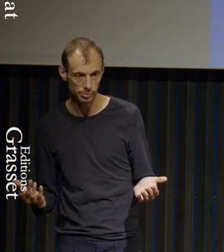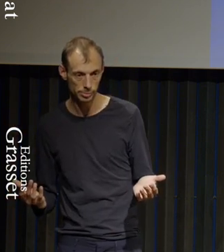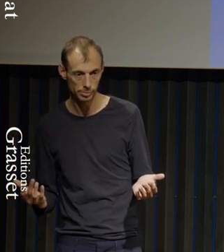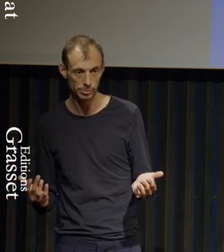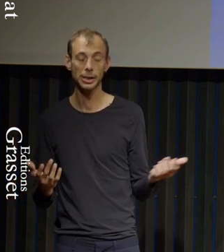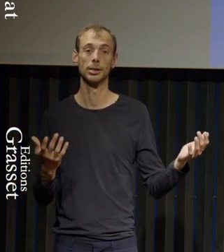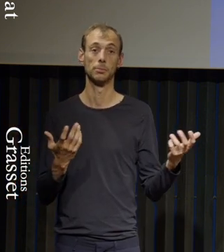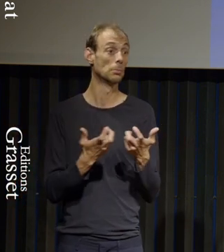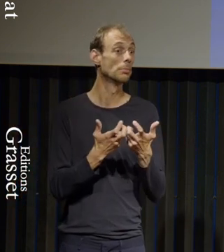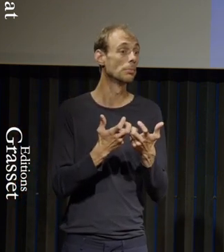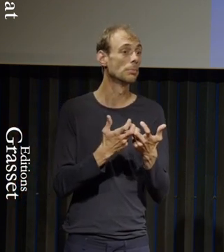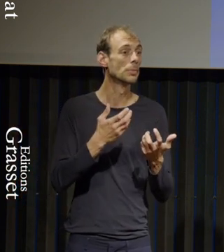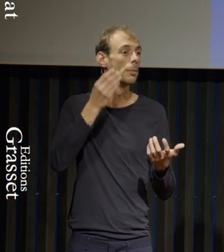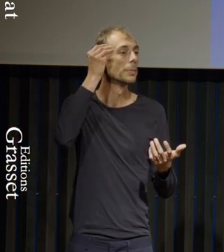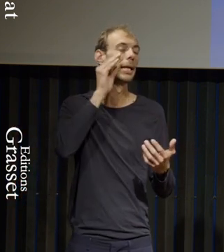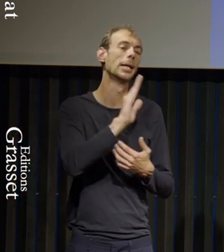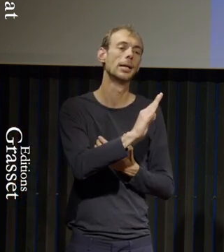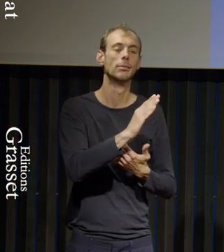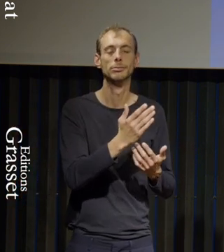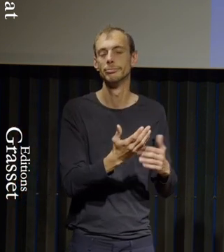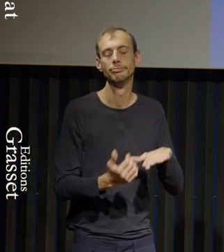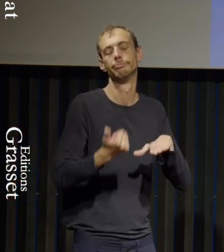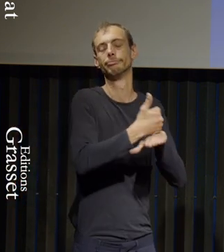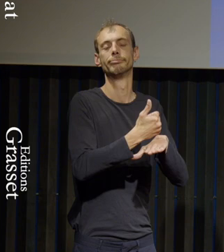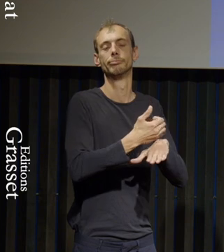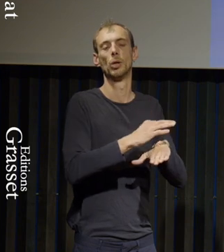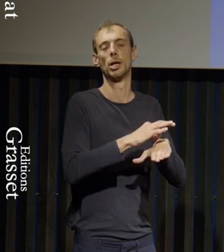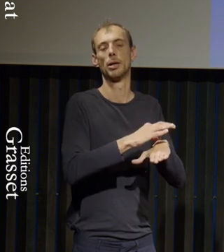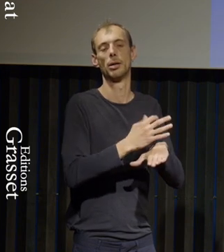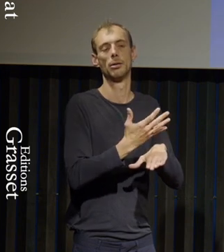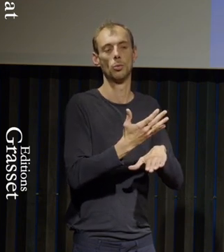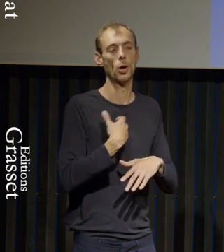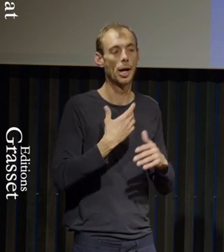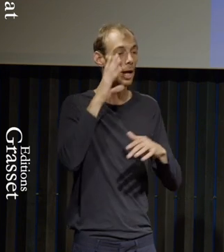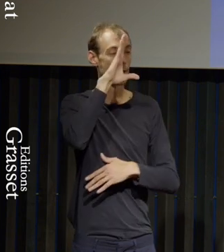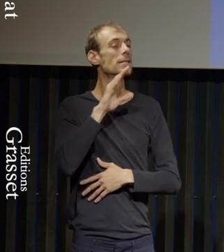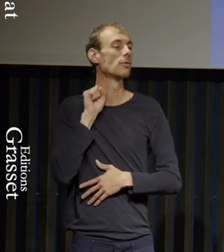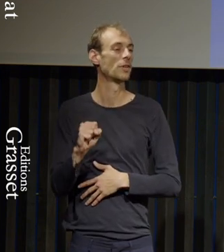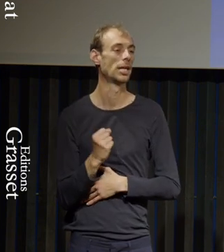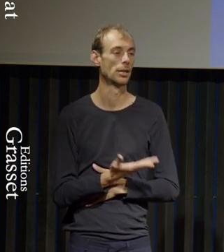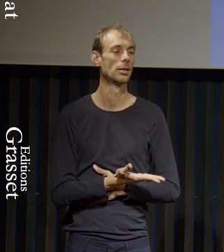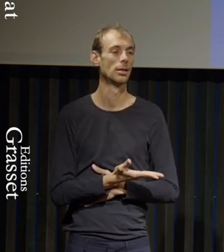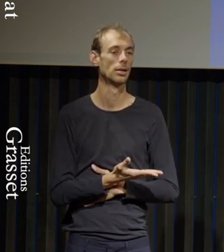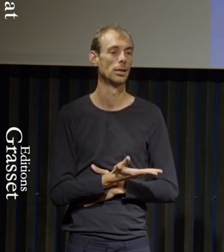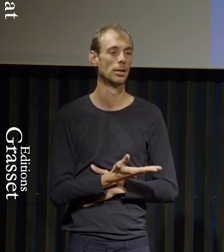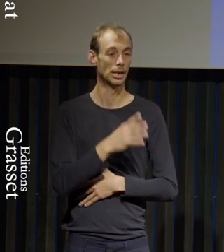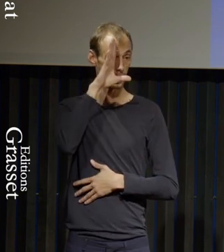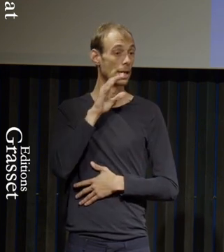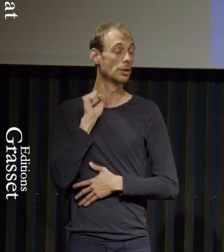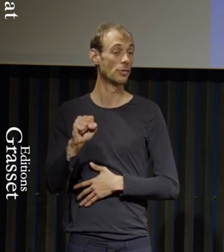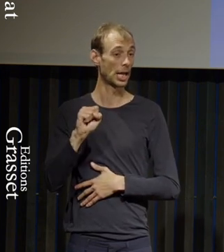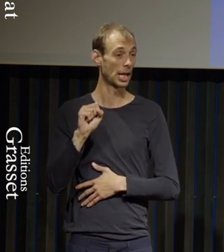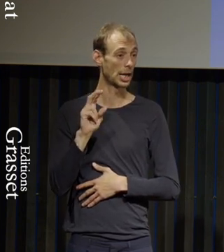la schizophrénie, on en a parlé tout à l'heure, la schizophrénie, ça, c'est une maladie qui affecte 1% de la population